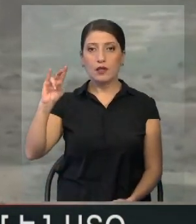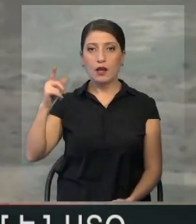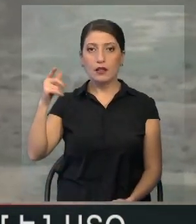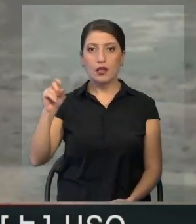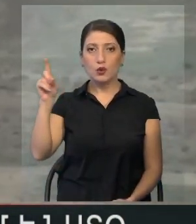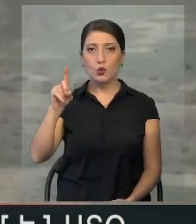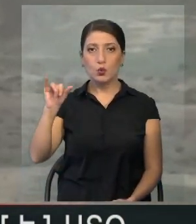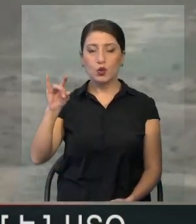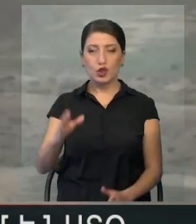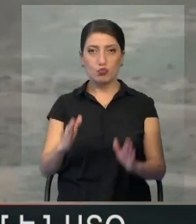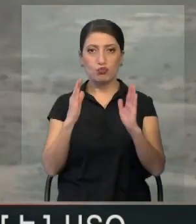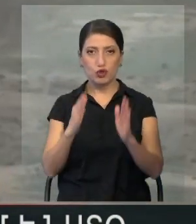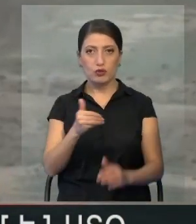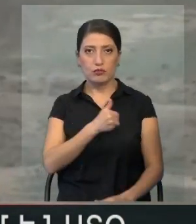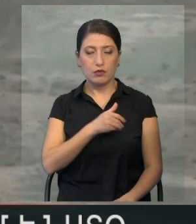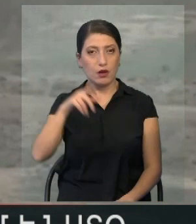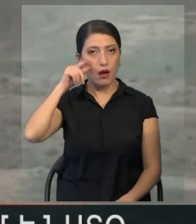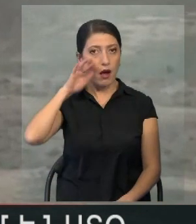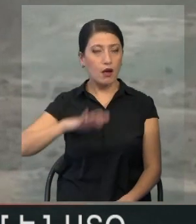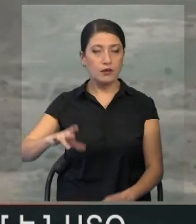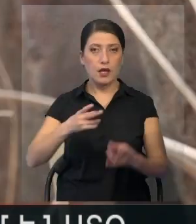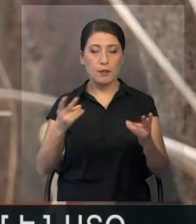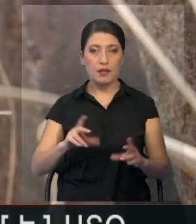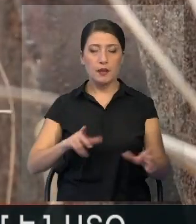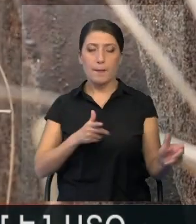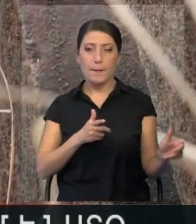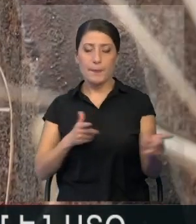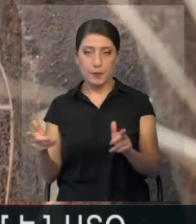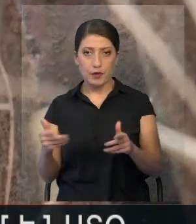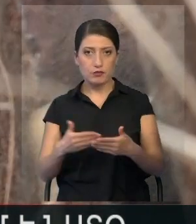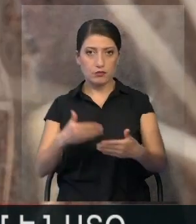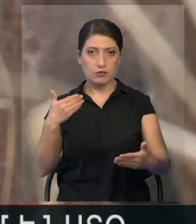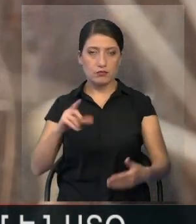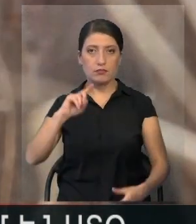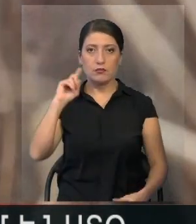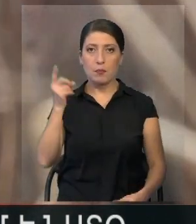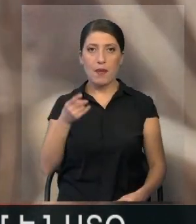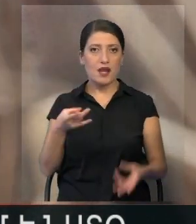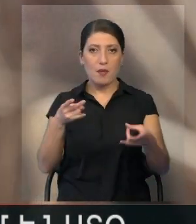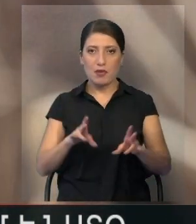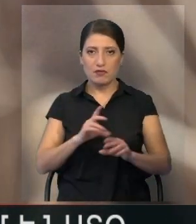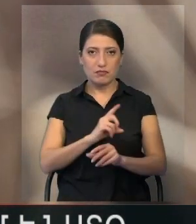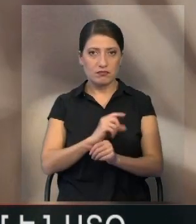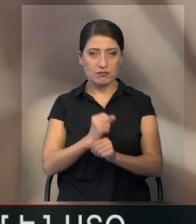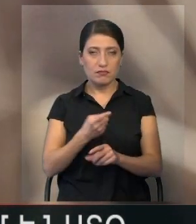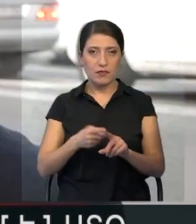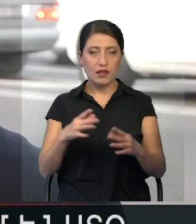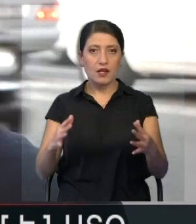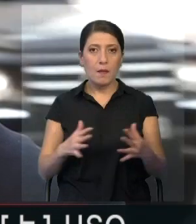միջանցքը։ Հայաստանը միանշանակ պետք է դրան պատրաստ լինի ու պետք է մենակ չմնա։ Սա